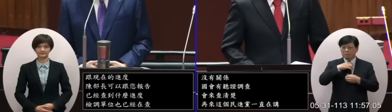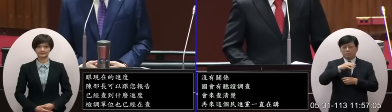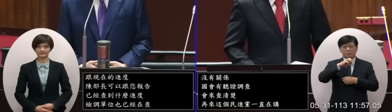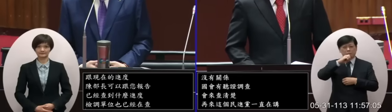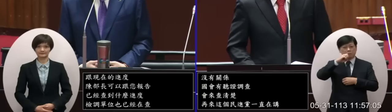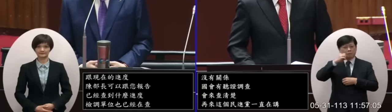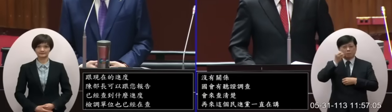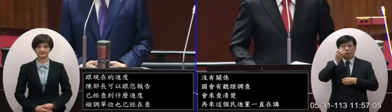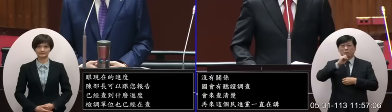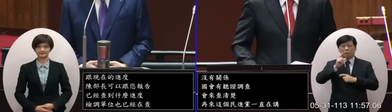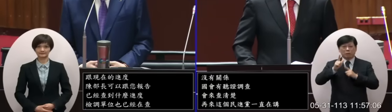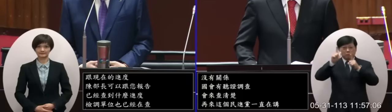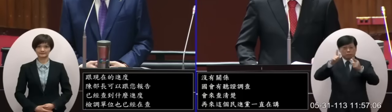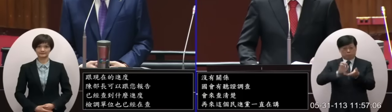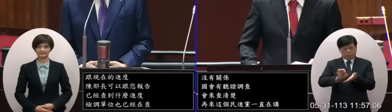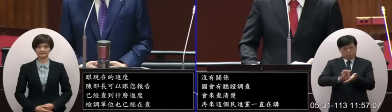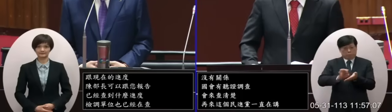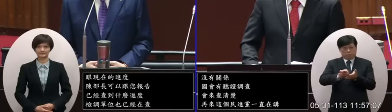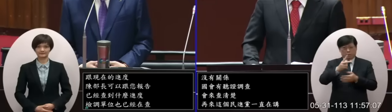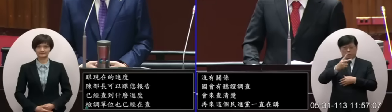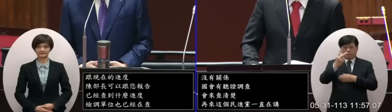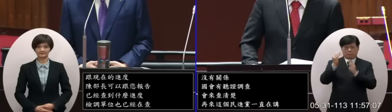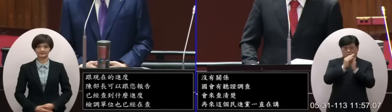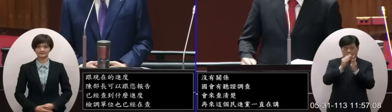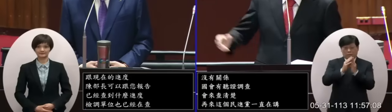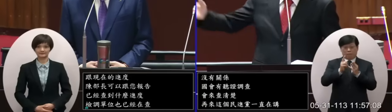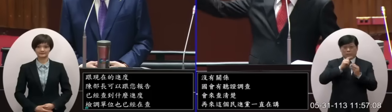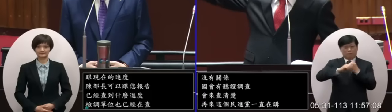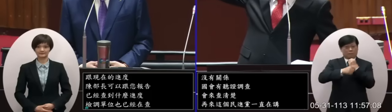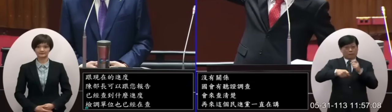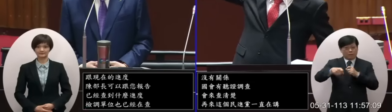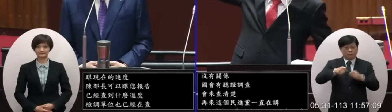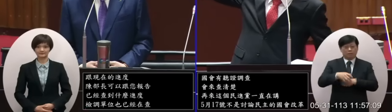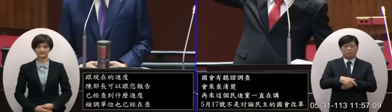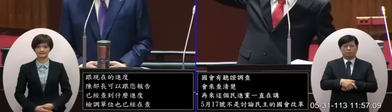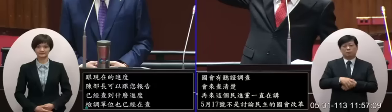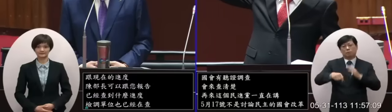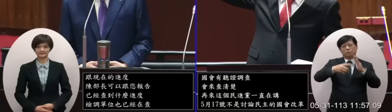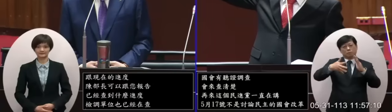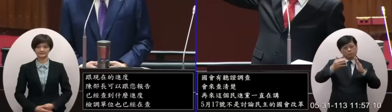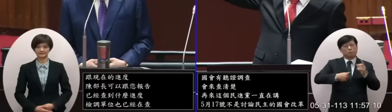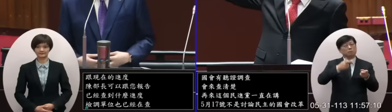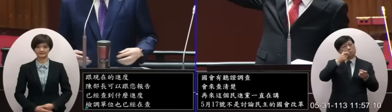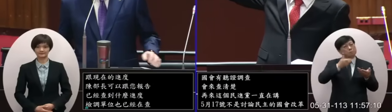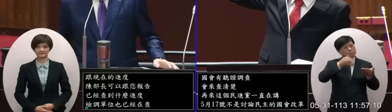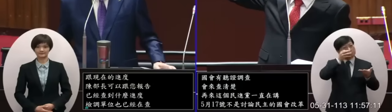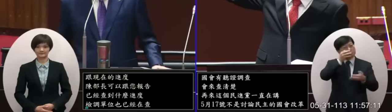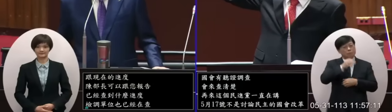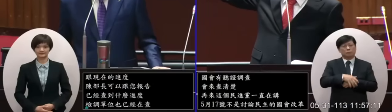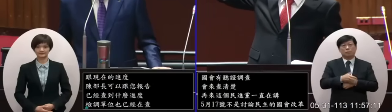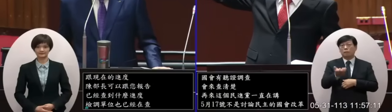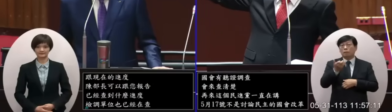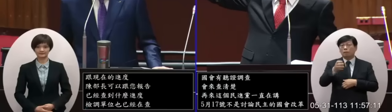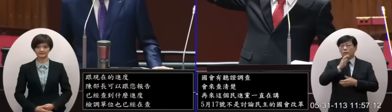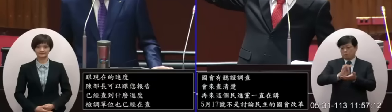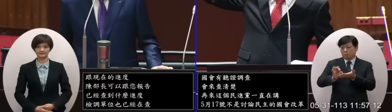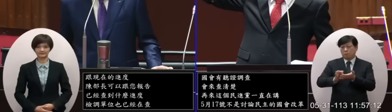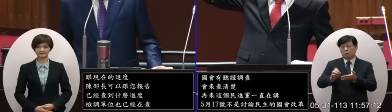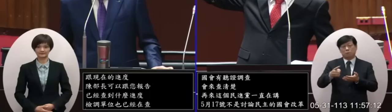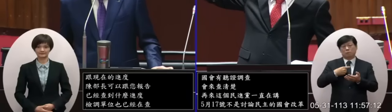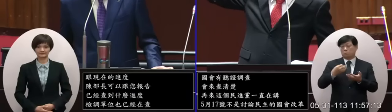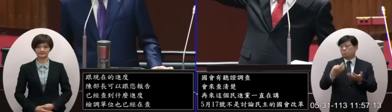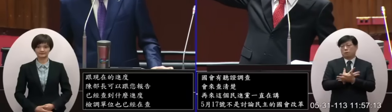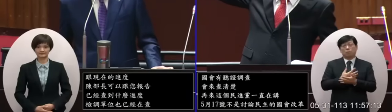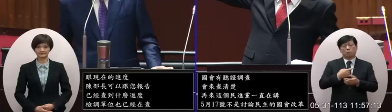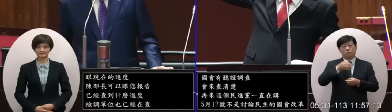东前坑2兆前坑法案。我们来让这个院长参考一下，刚刚如果那些金额你觉得太小